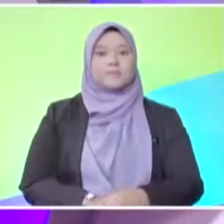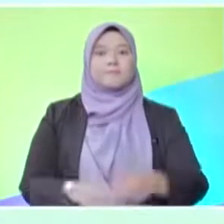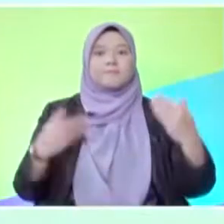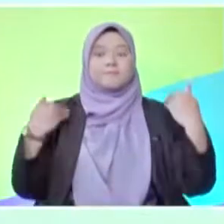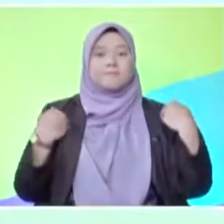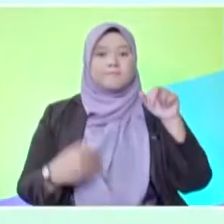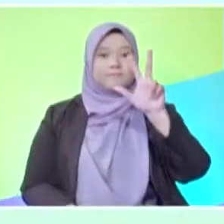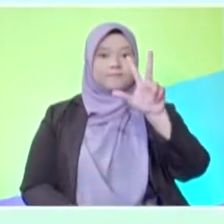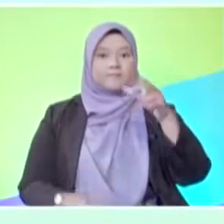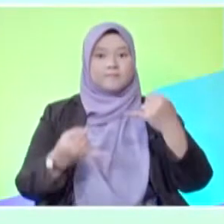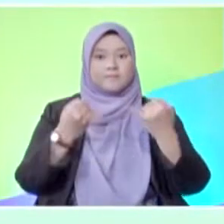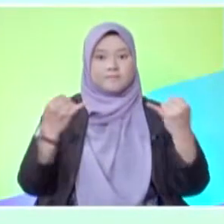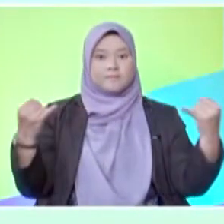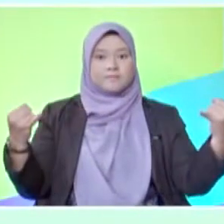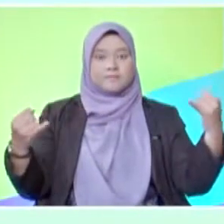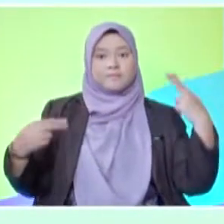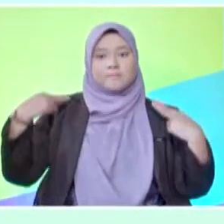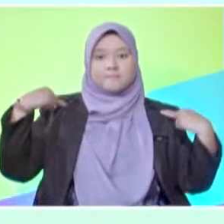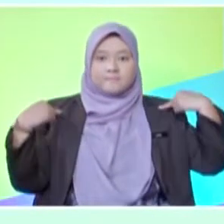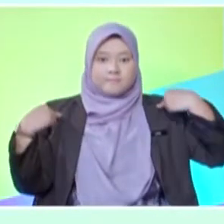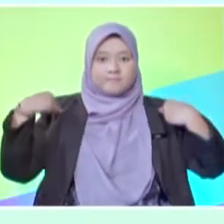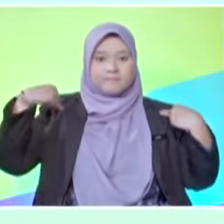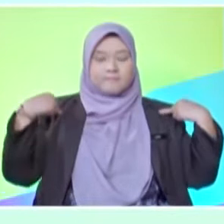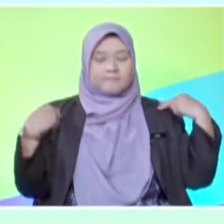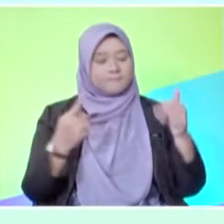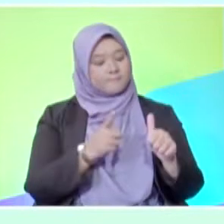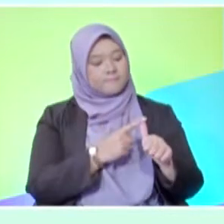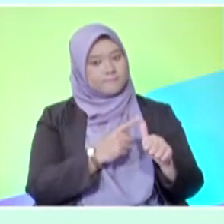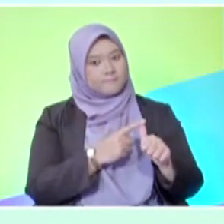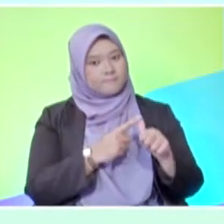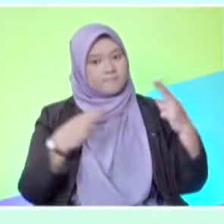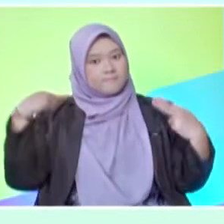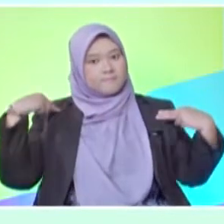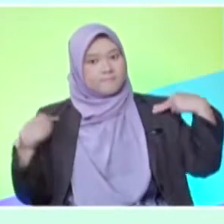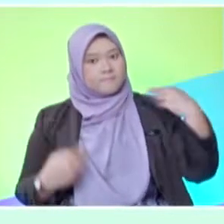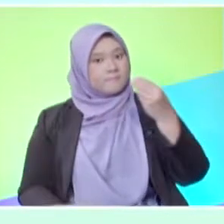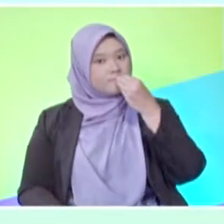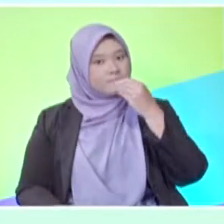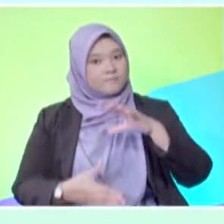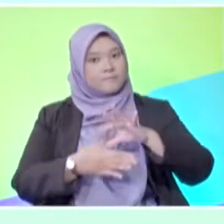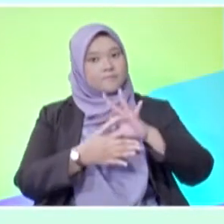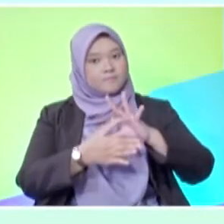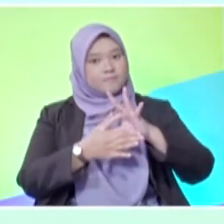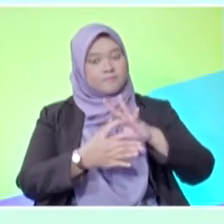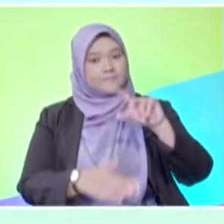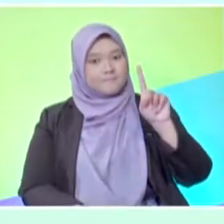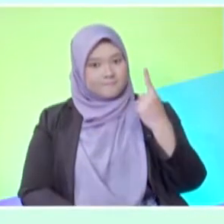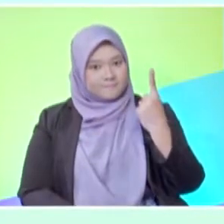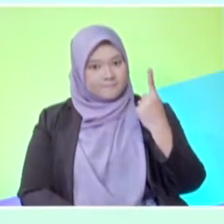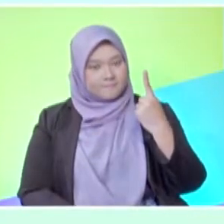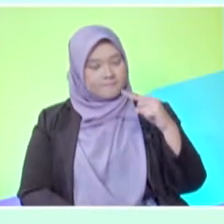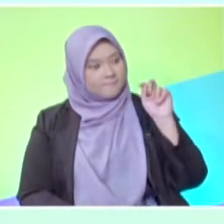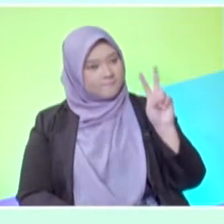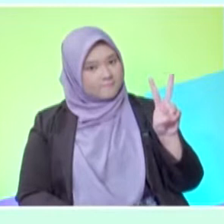baik yang pertama Haiwan yang makan daging saja ih yang kedua Haiwan yang makan